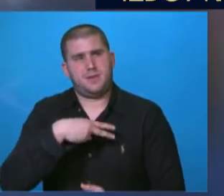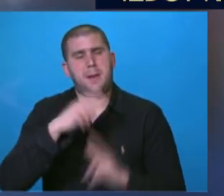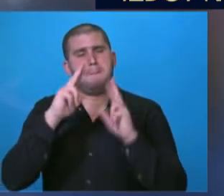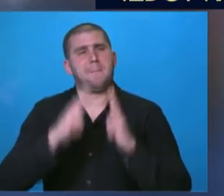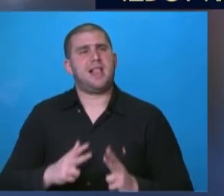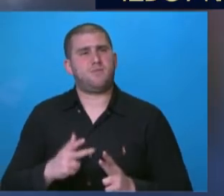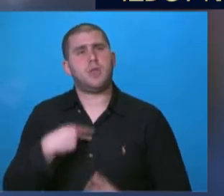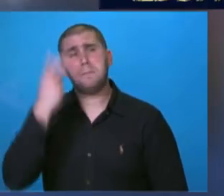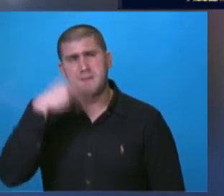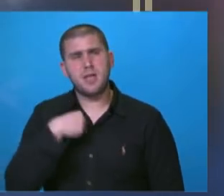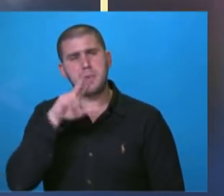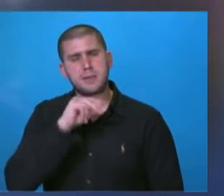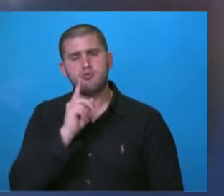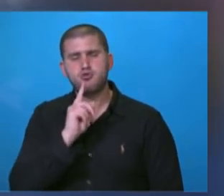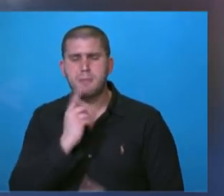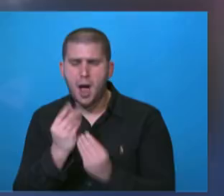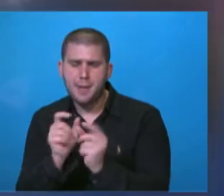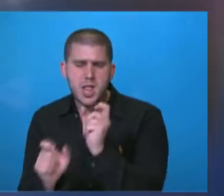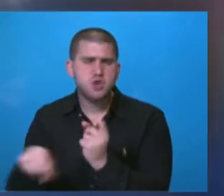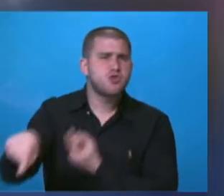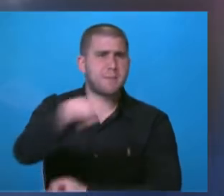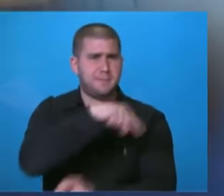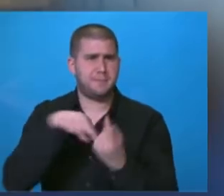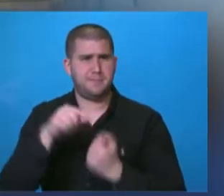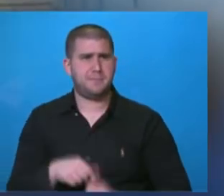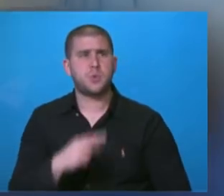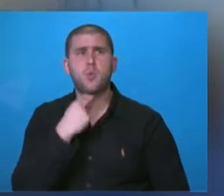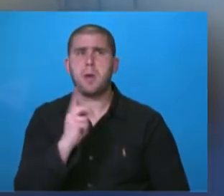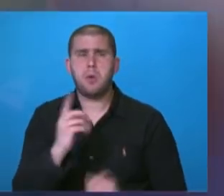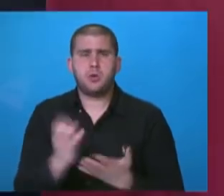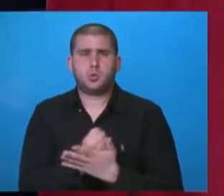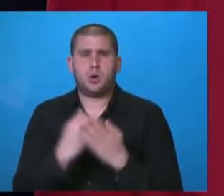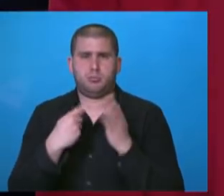I understand that I'm speaking for a lot of people that don't have the same voice that I have.